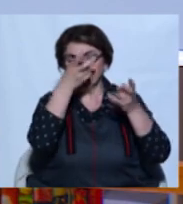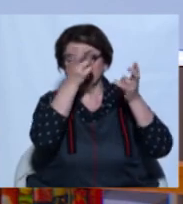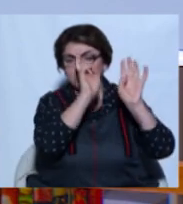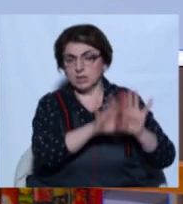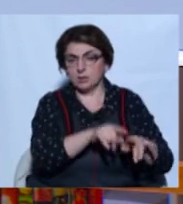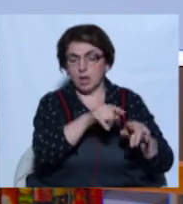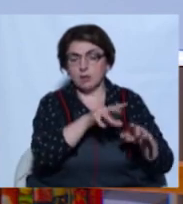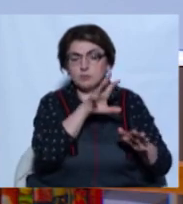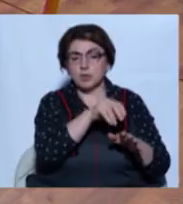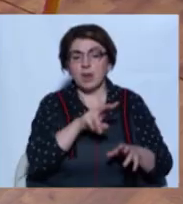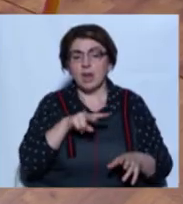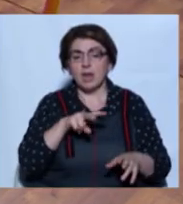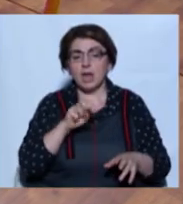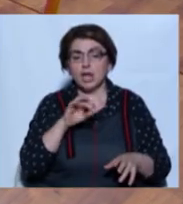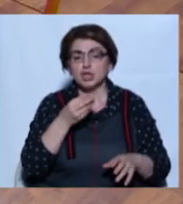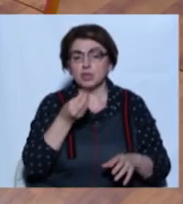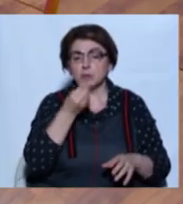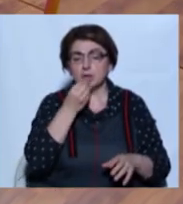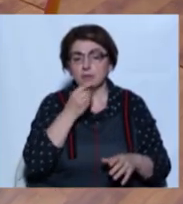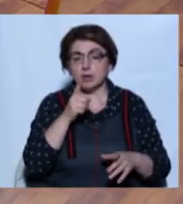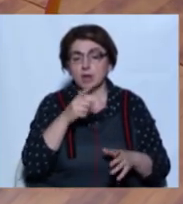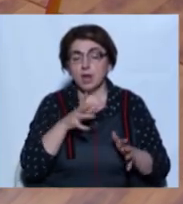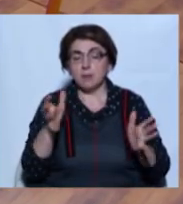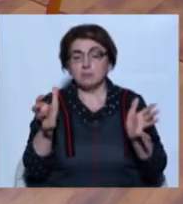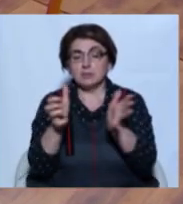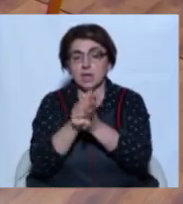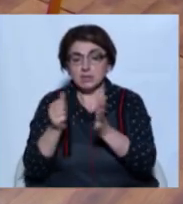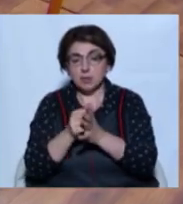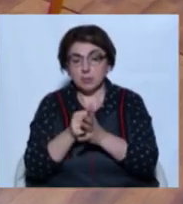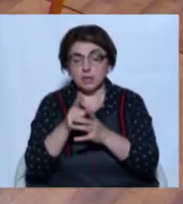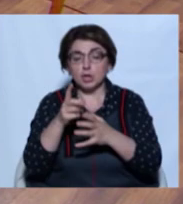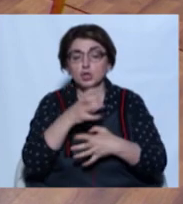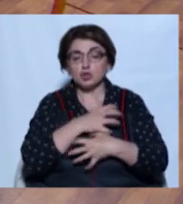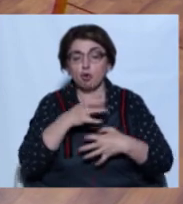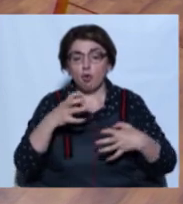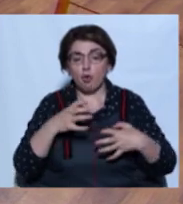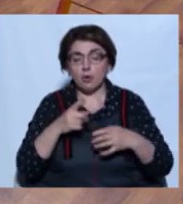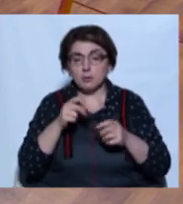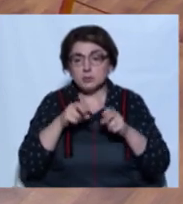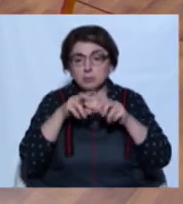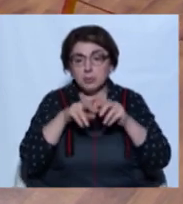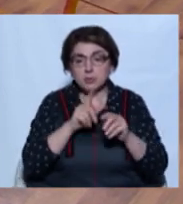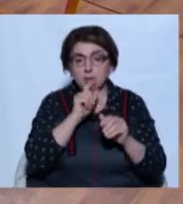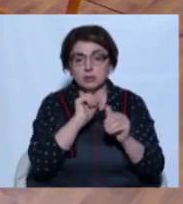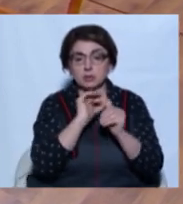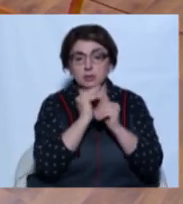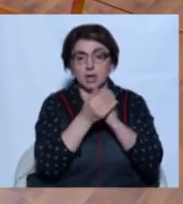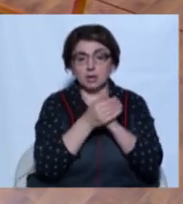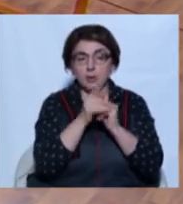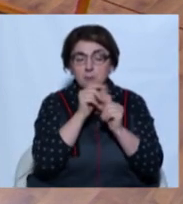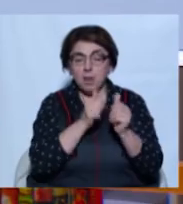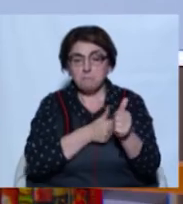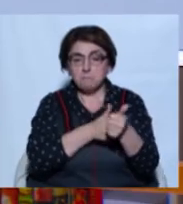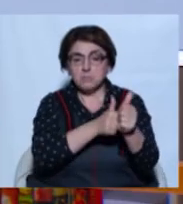Მტაცებელი ცხოველები მონადირე ცხოველები არიან. Ისინი უსაფრდებიან,